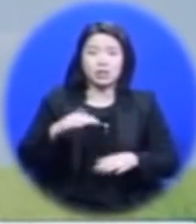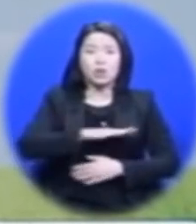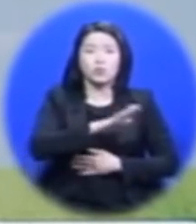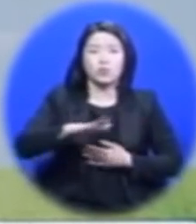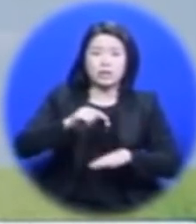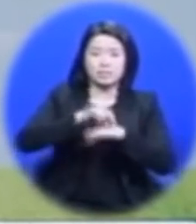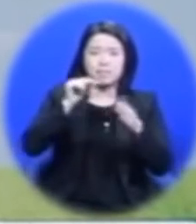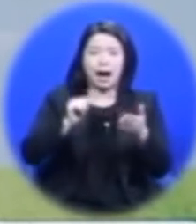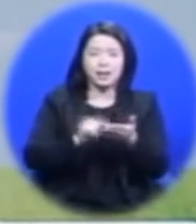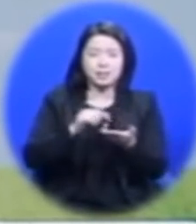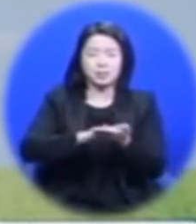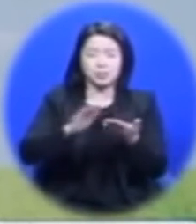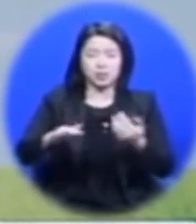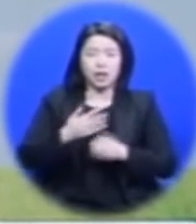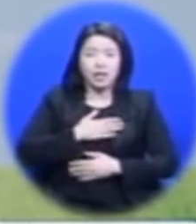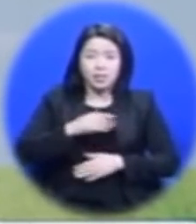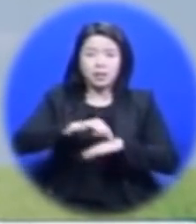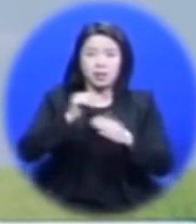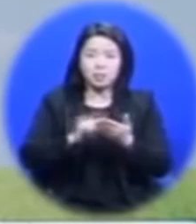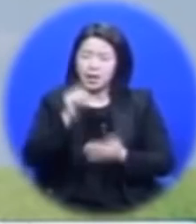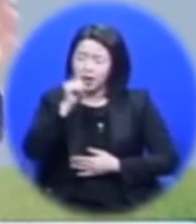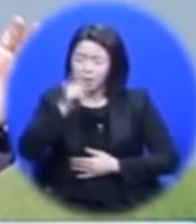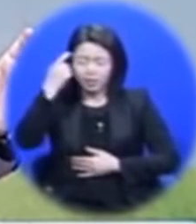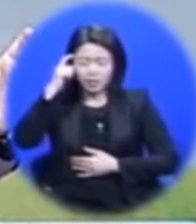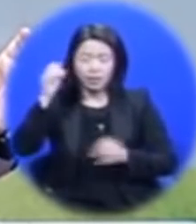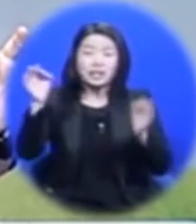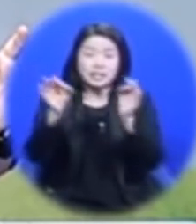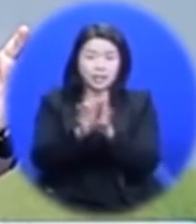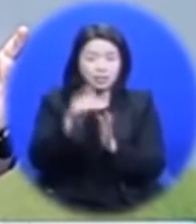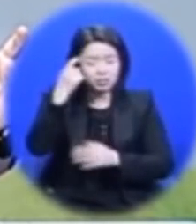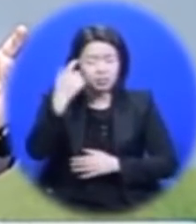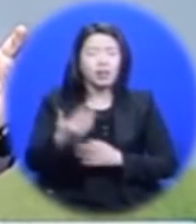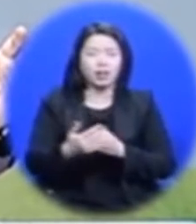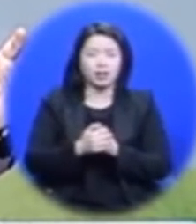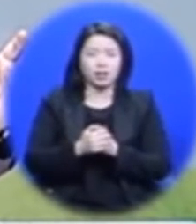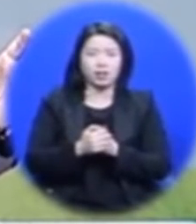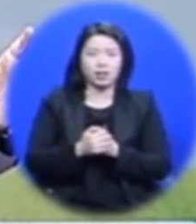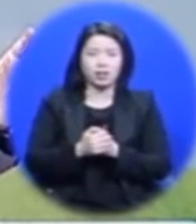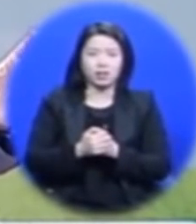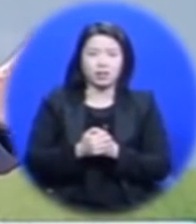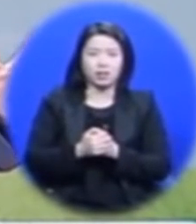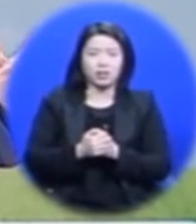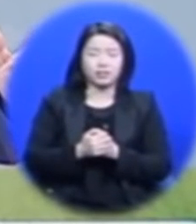마음이에요. 내 마음에 악한 생각이 없어졌는가?